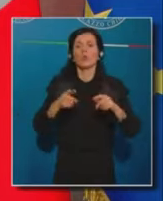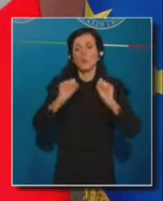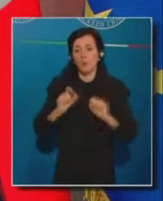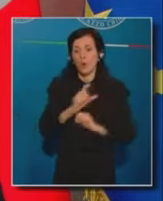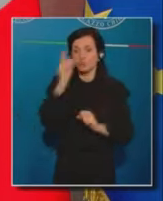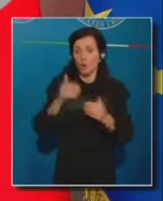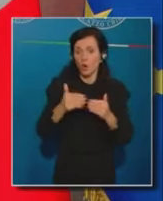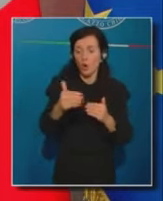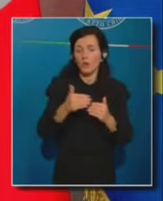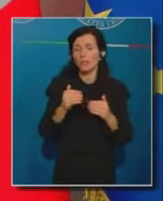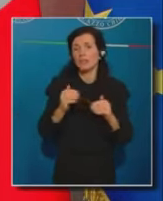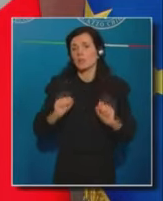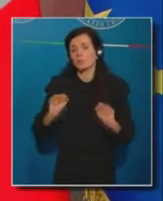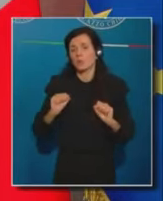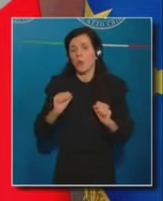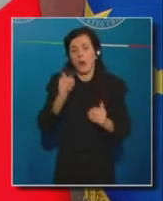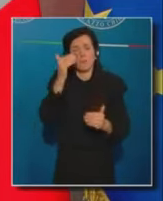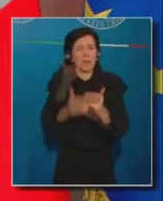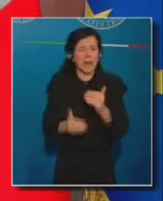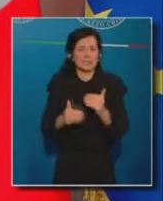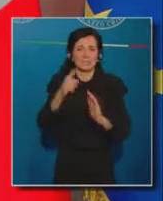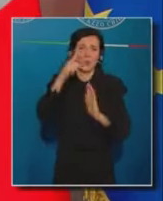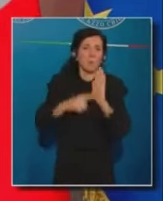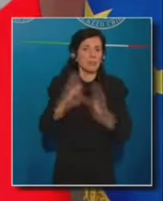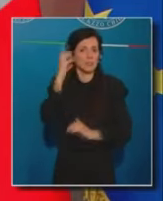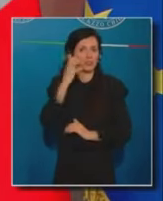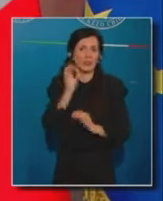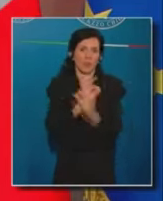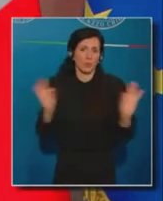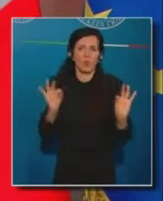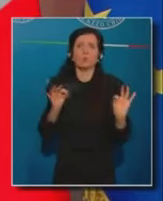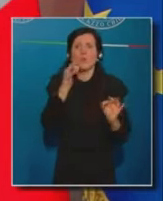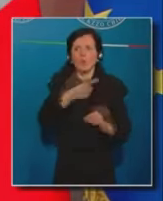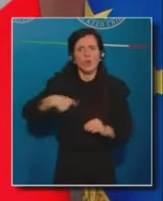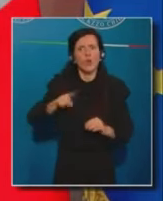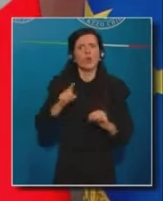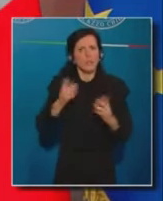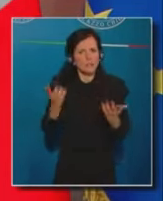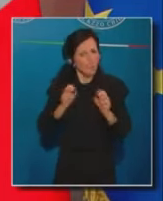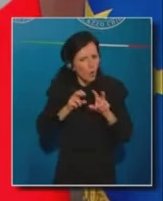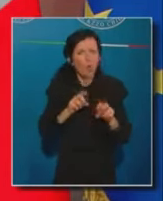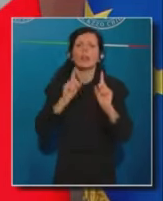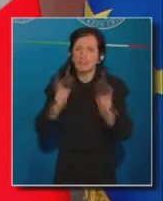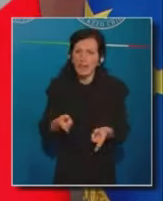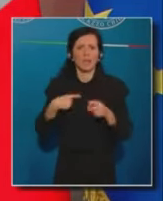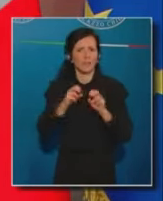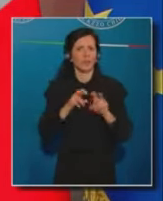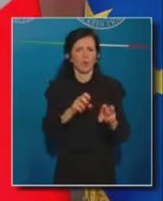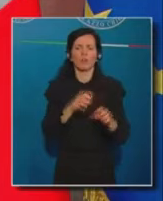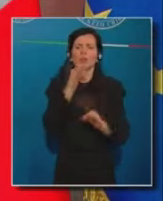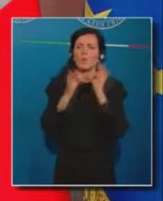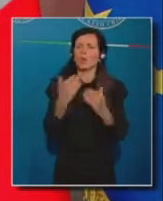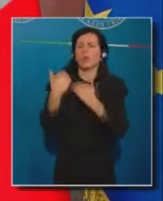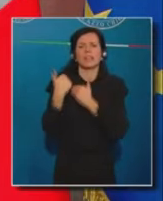massimo agli inizi del mese di gennaio dobbiamo correre assolutamente dobbiamo corre abbiamo una grande